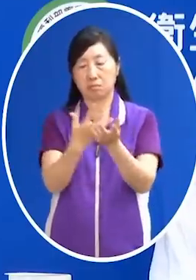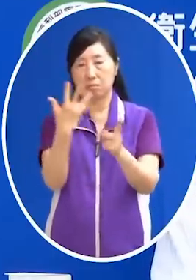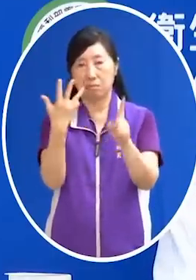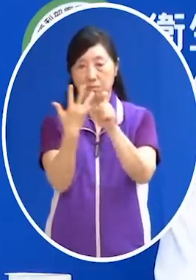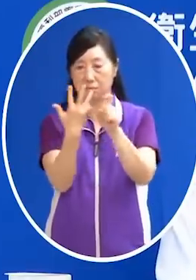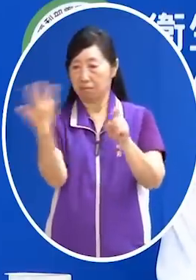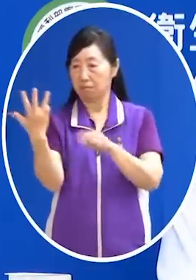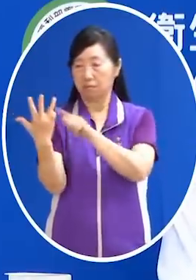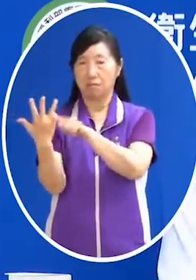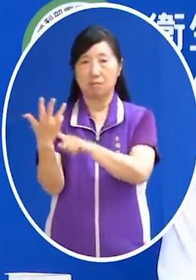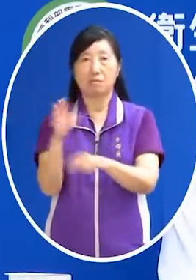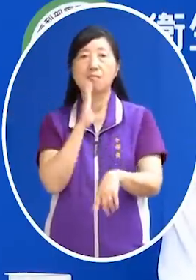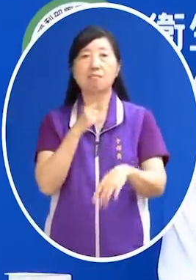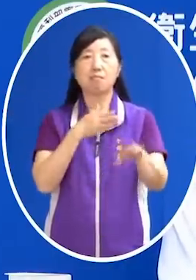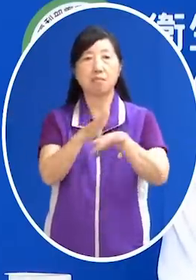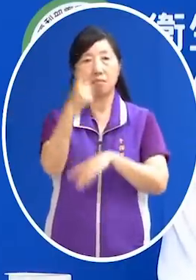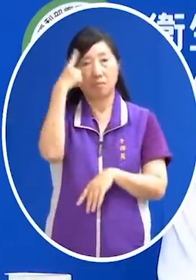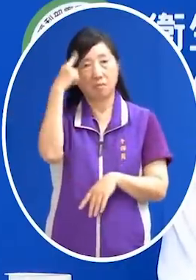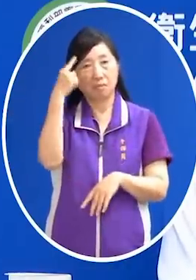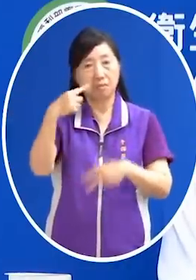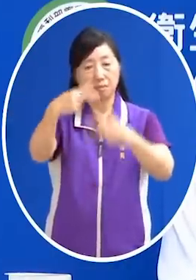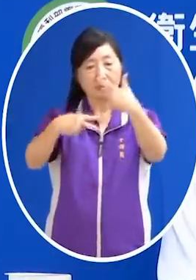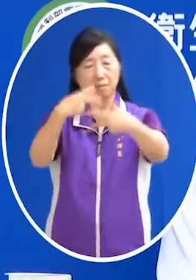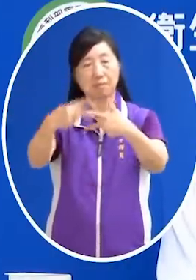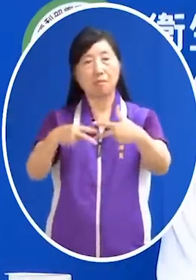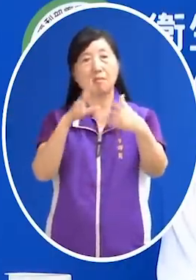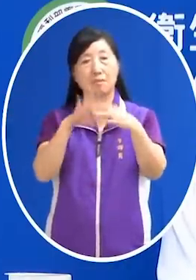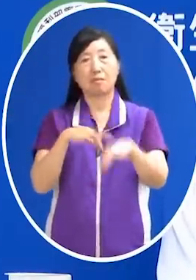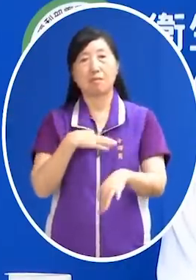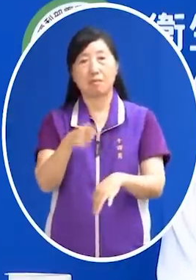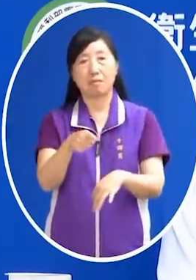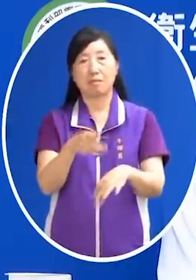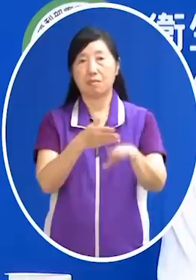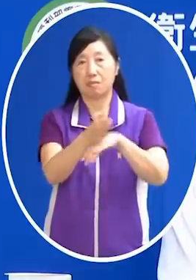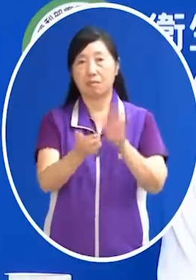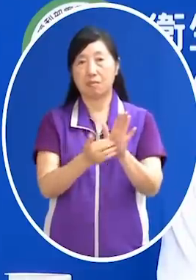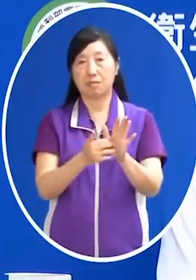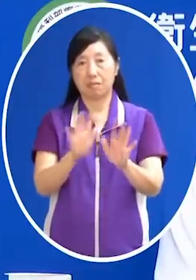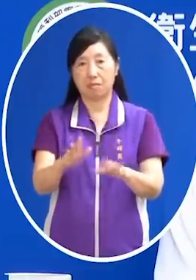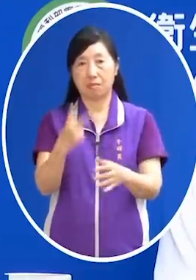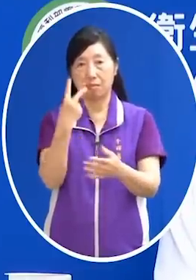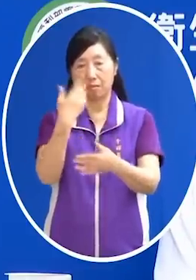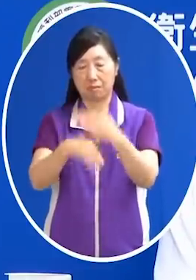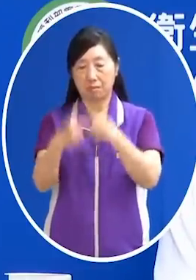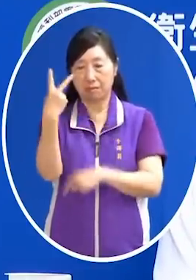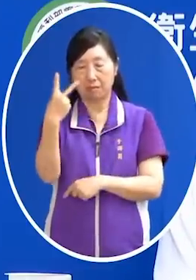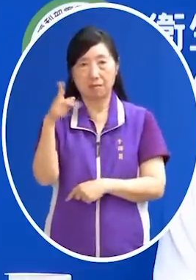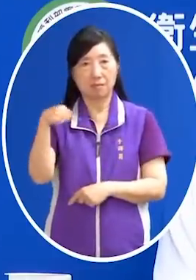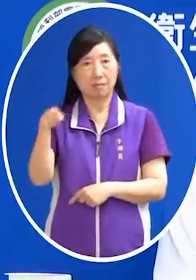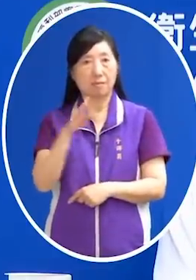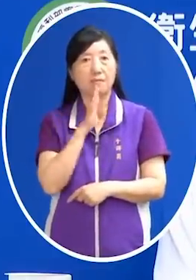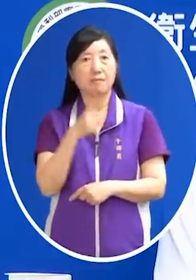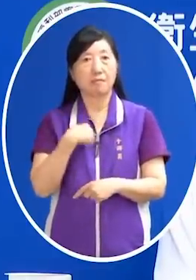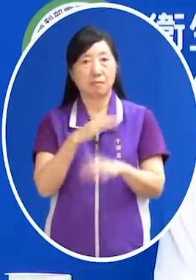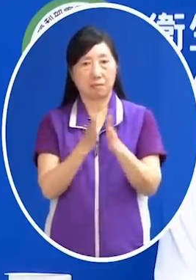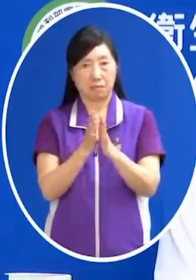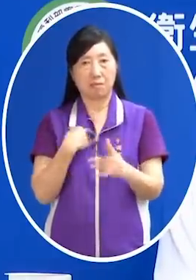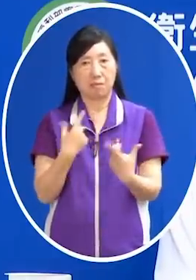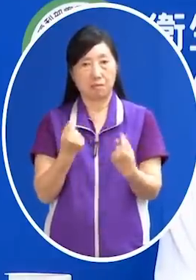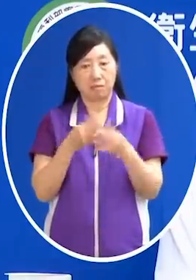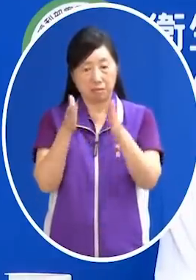经过了我们14天这样的一个观察期。那有2岸仍然在我们这里的一个高度警戒